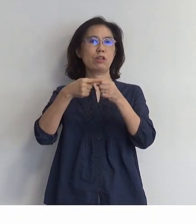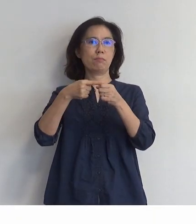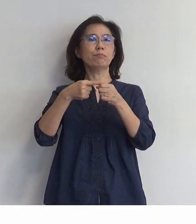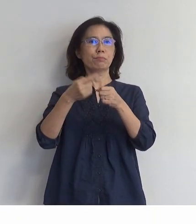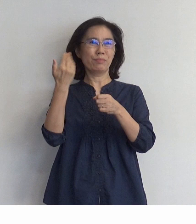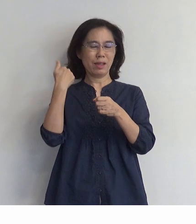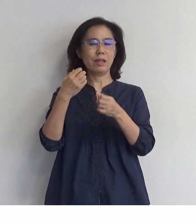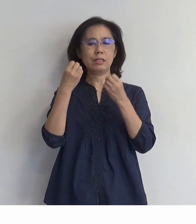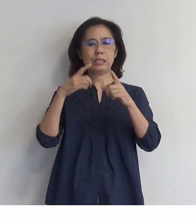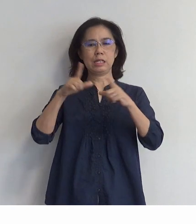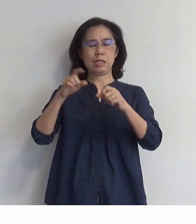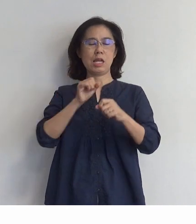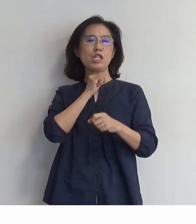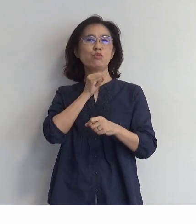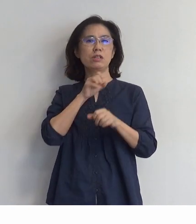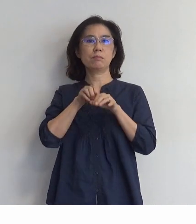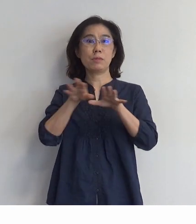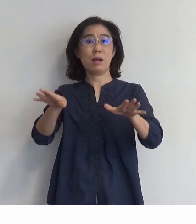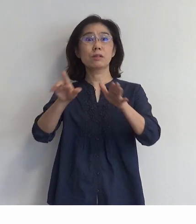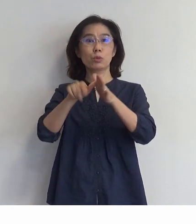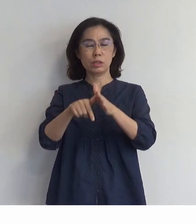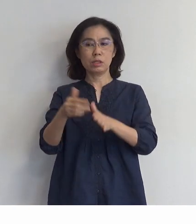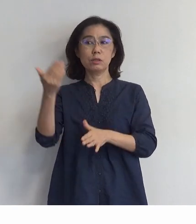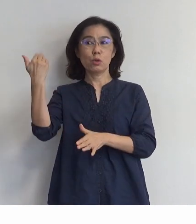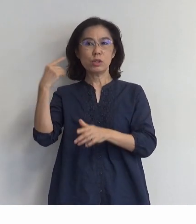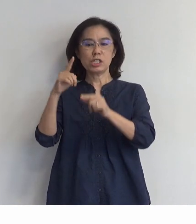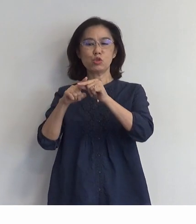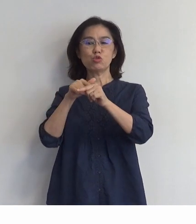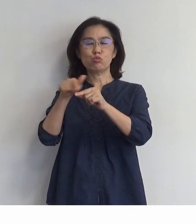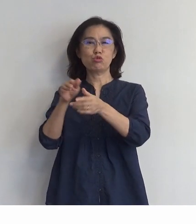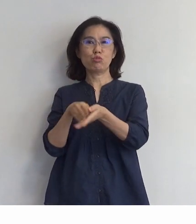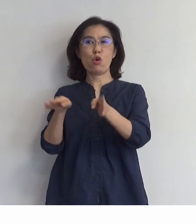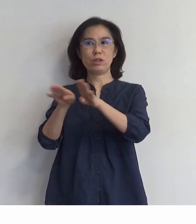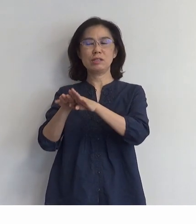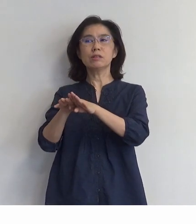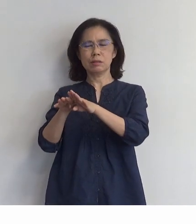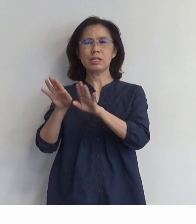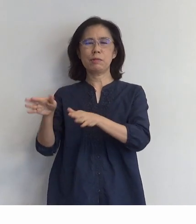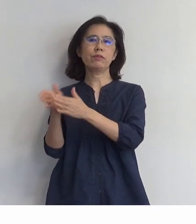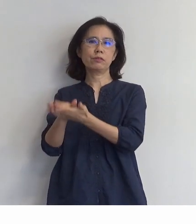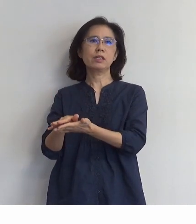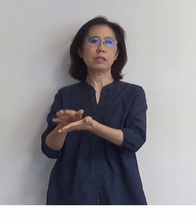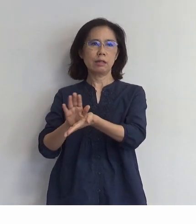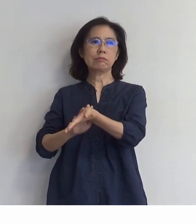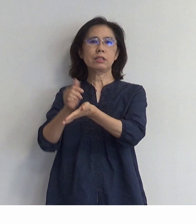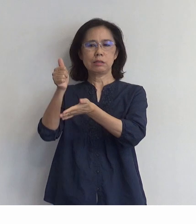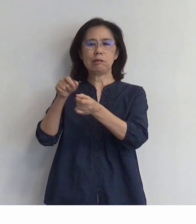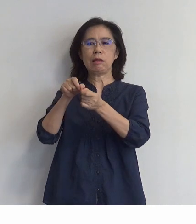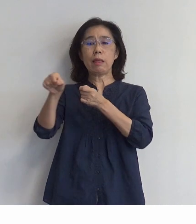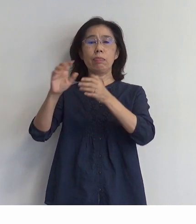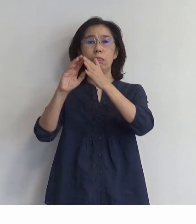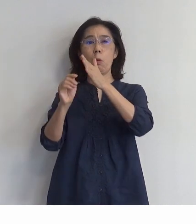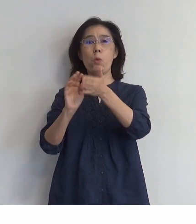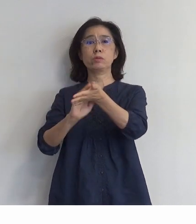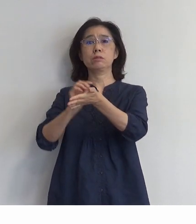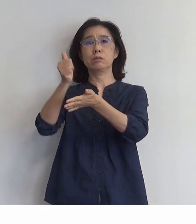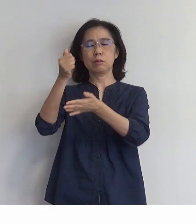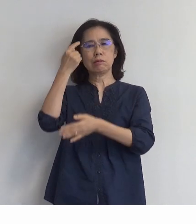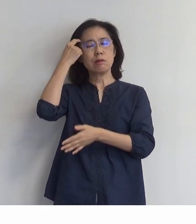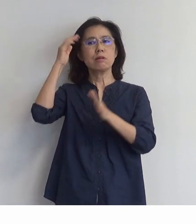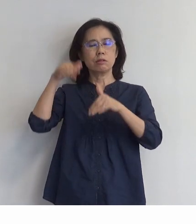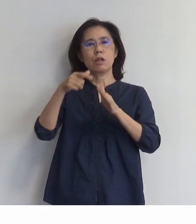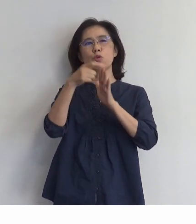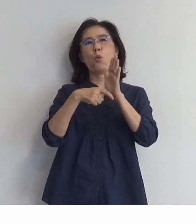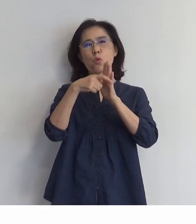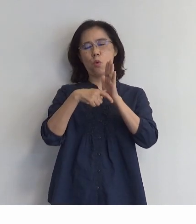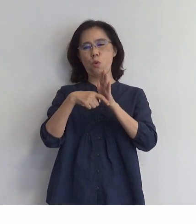行した際、当時中部病院の今は亡き遠藤先生が考えた感染症対策の標語です。うつ